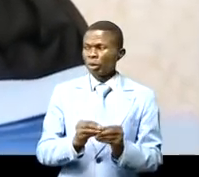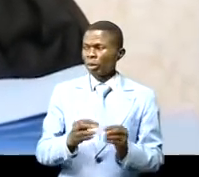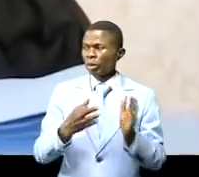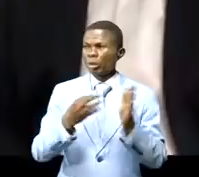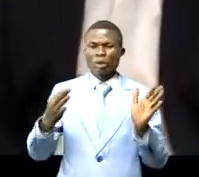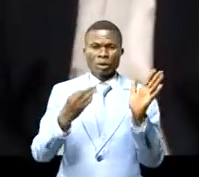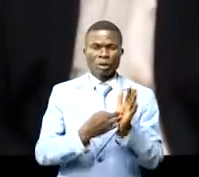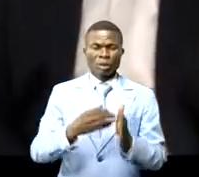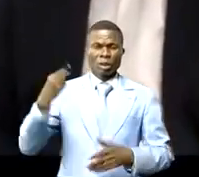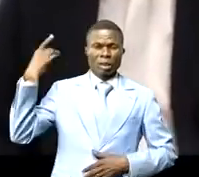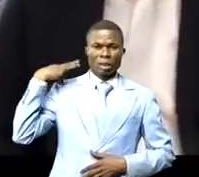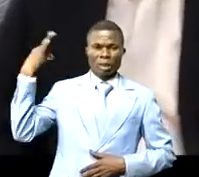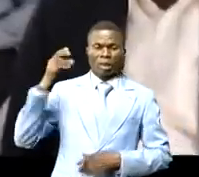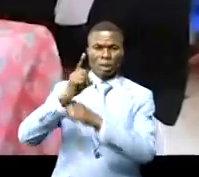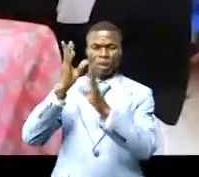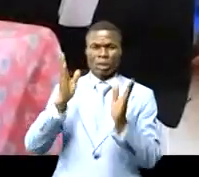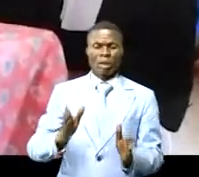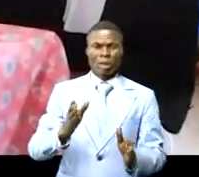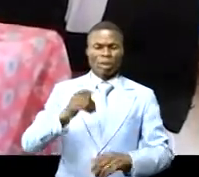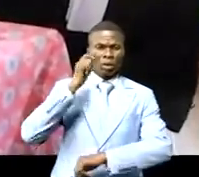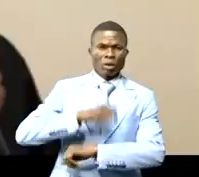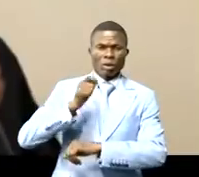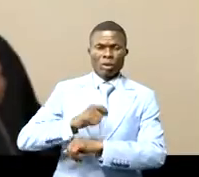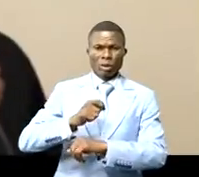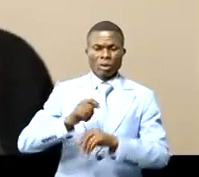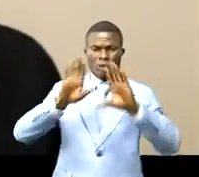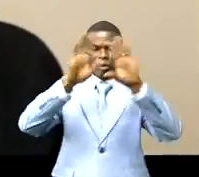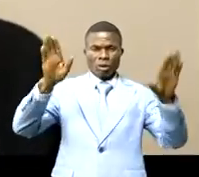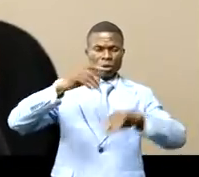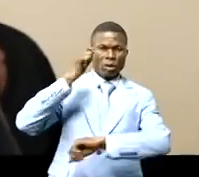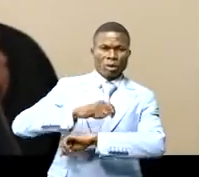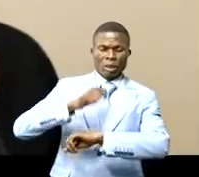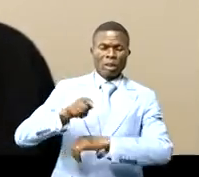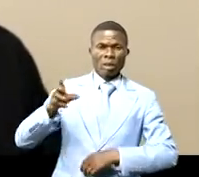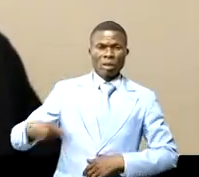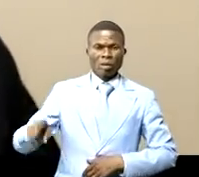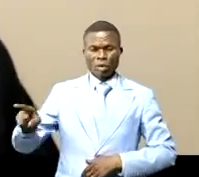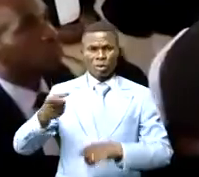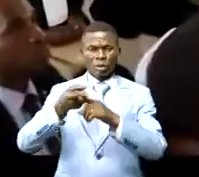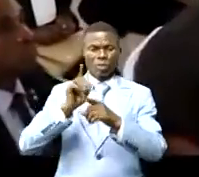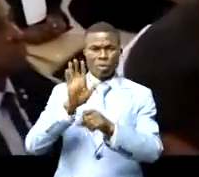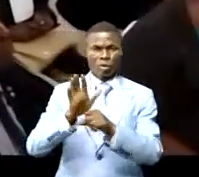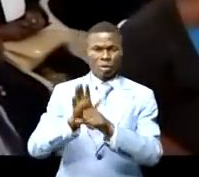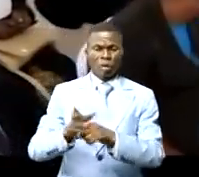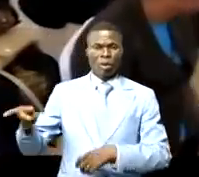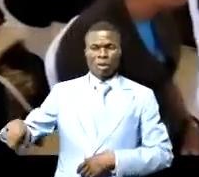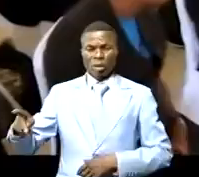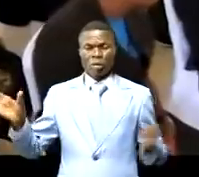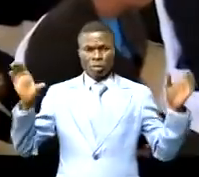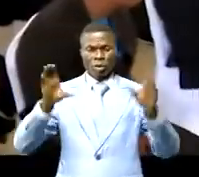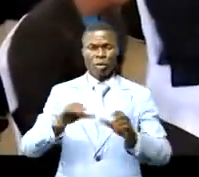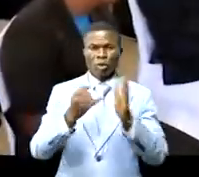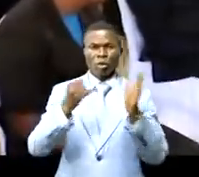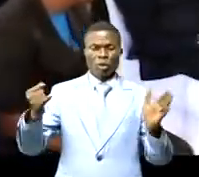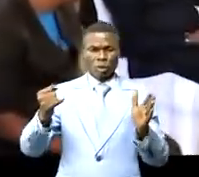97 candidats de défenseurs judiciaires admis au tableau du barreau de Maïndombe, venant de différentes provinces, dont